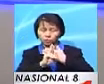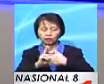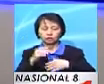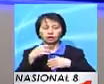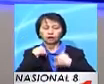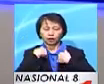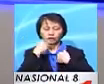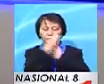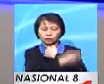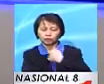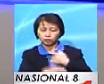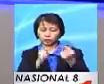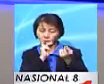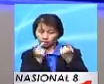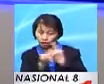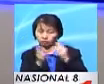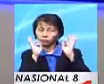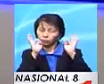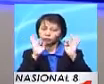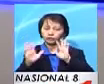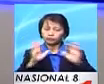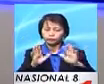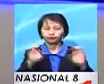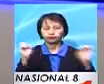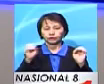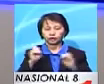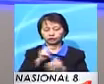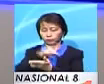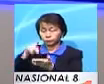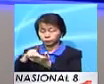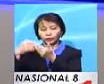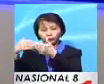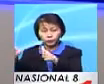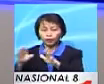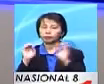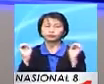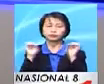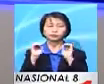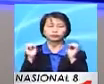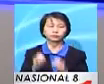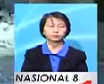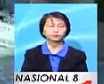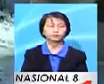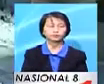itu berada dalam keadaan terkawal dan tiada pusat pemindahan dibuka.